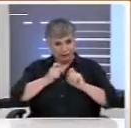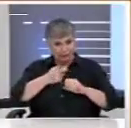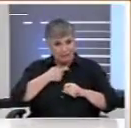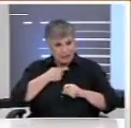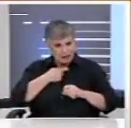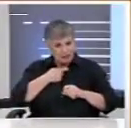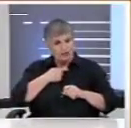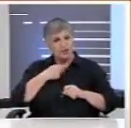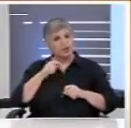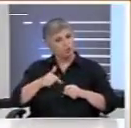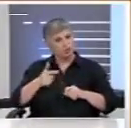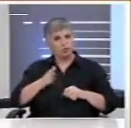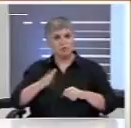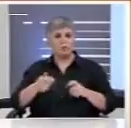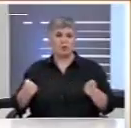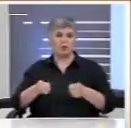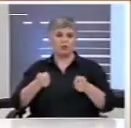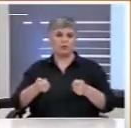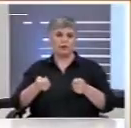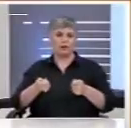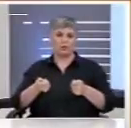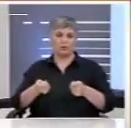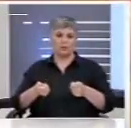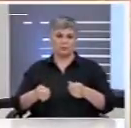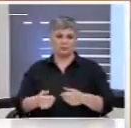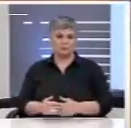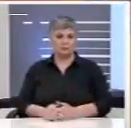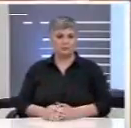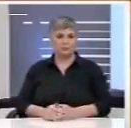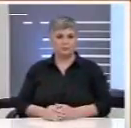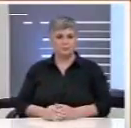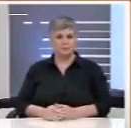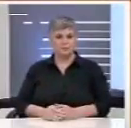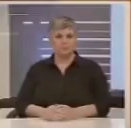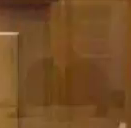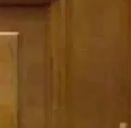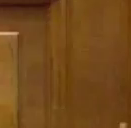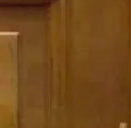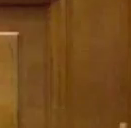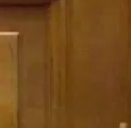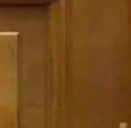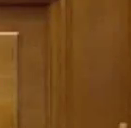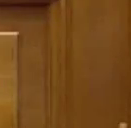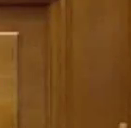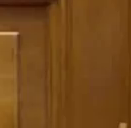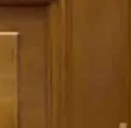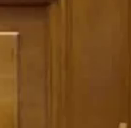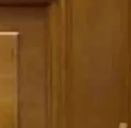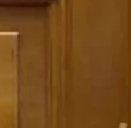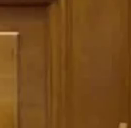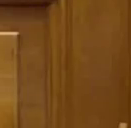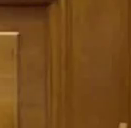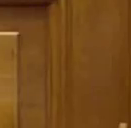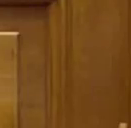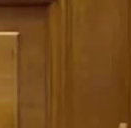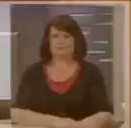τη ρήτρα ανάπτυξη, αλλά έχει ένα τρίτο κομμάτι που είναι τα μακροπρόθεσμα μέτρα για το χρέος, που έχει την ίδια διατύπωση που είχατε εσείς τον Νοέμβριο